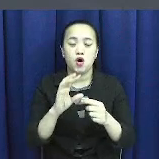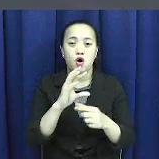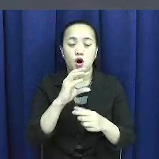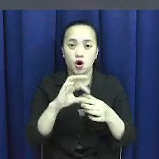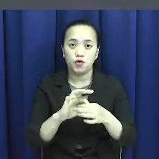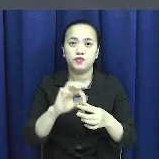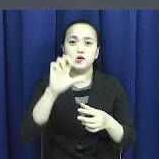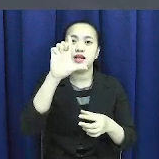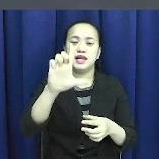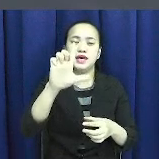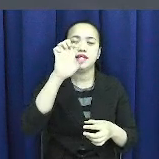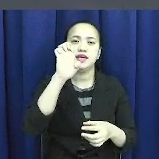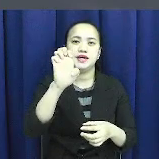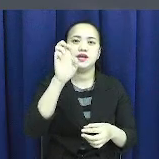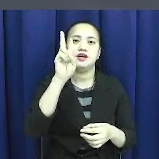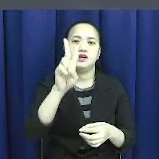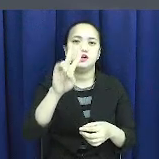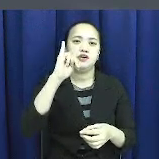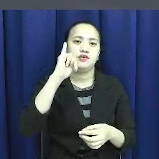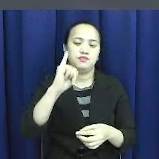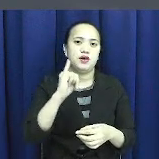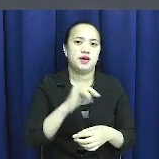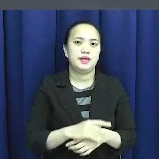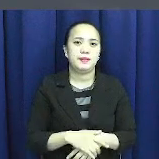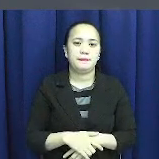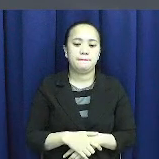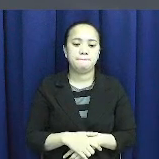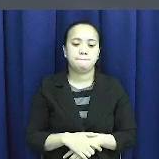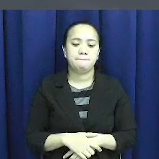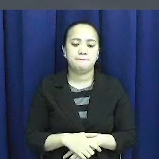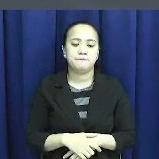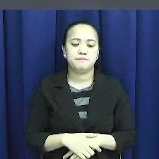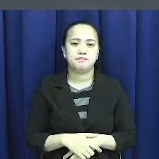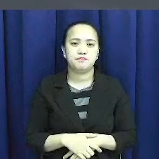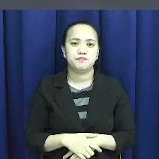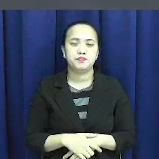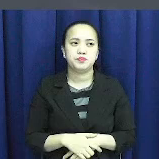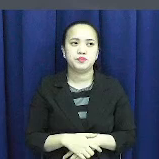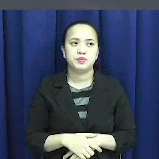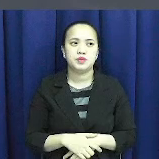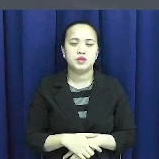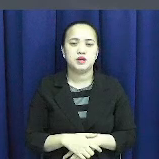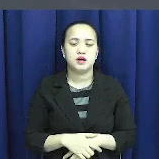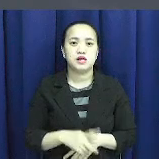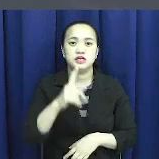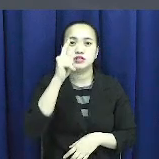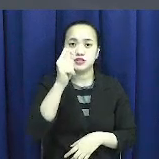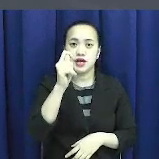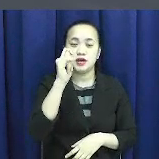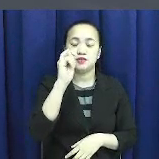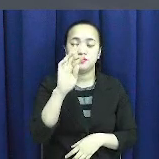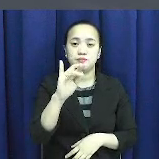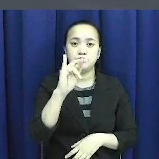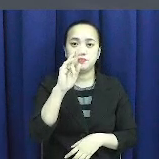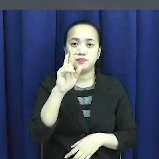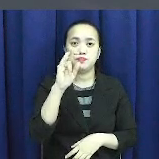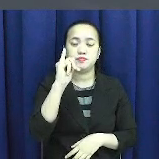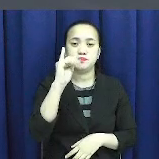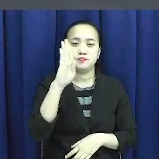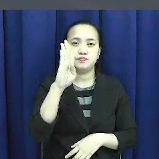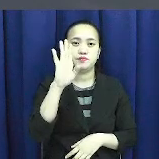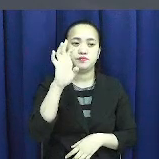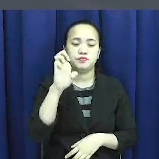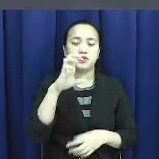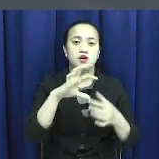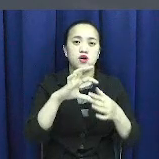12 tribes of Israel. At ang isang tribe po dyan ay mga yung tribes po ni Levi or mga naging